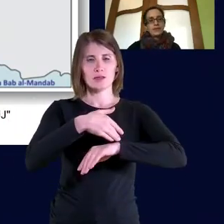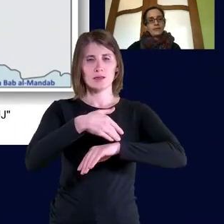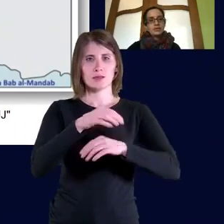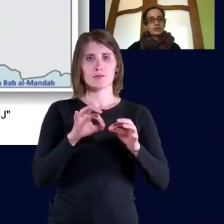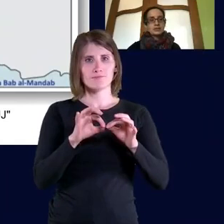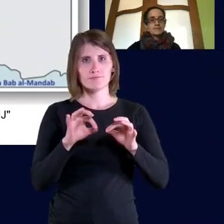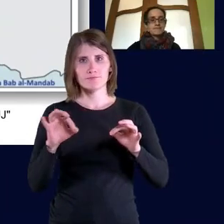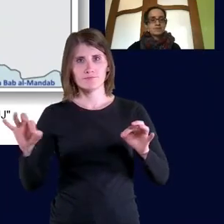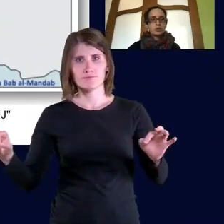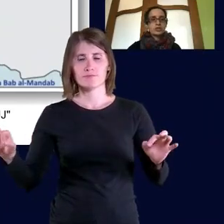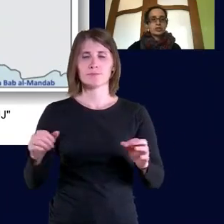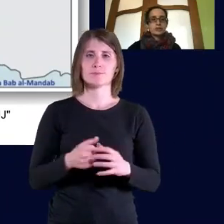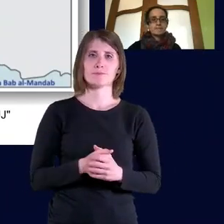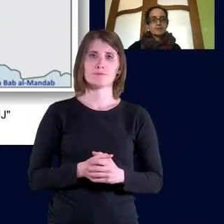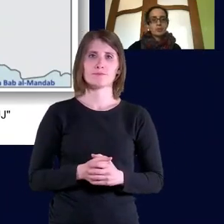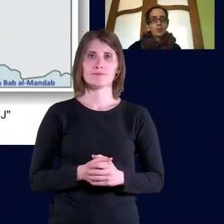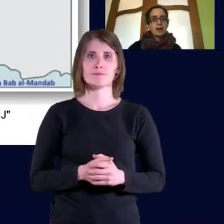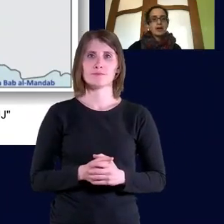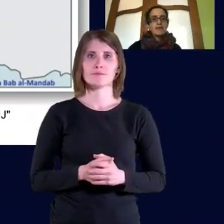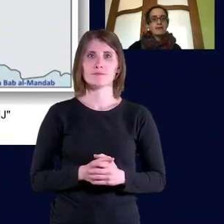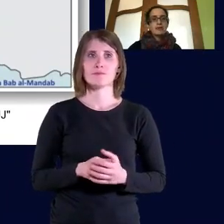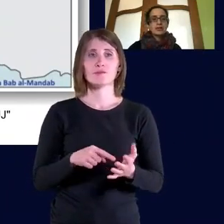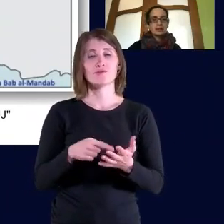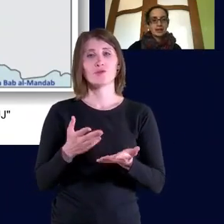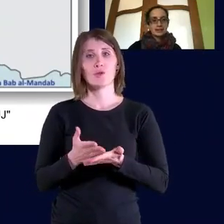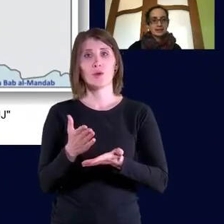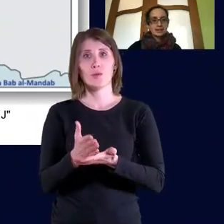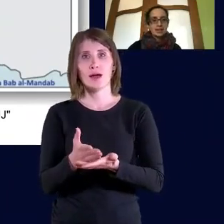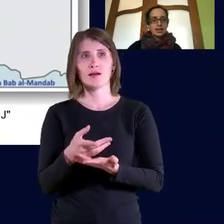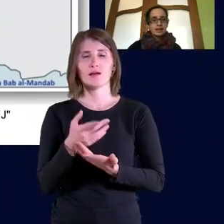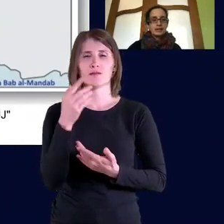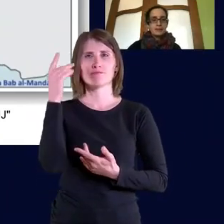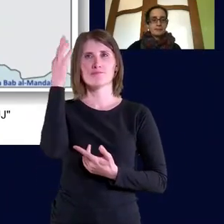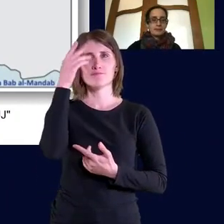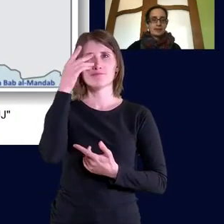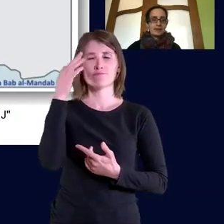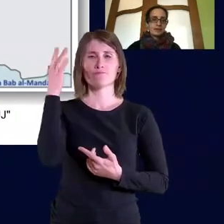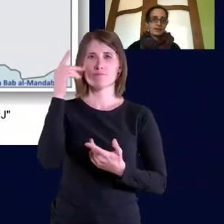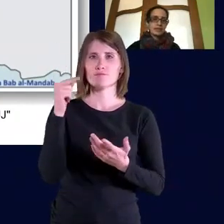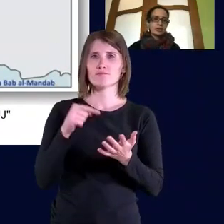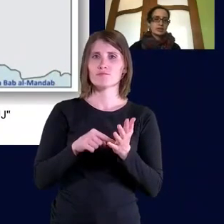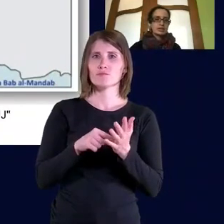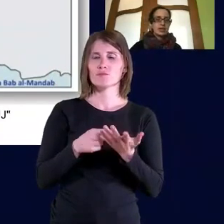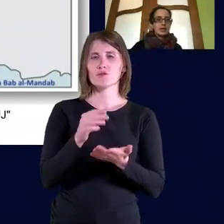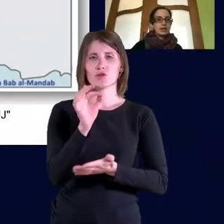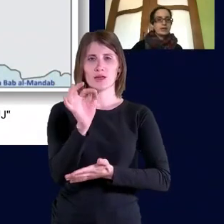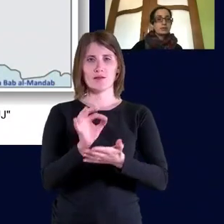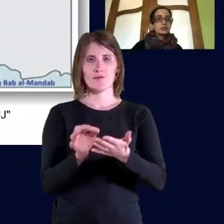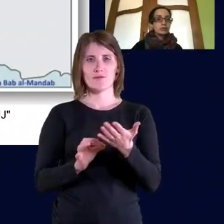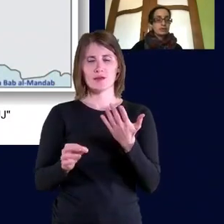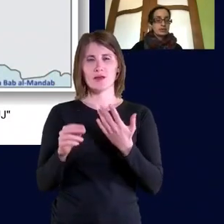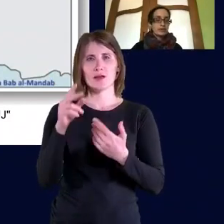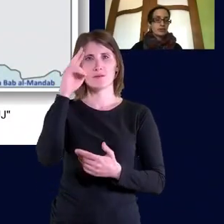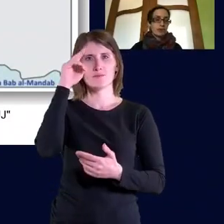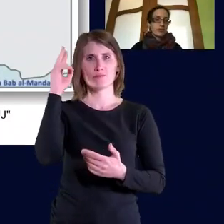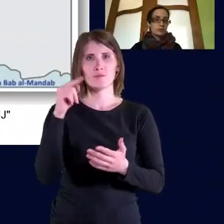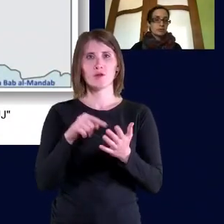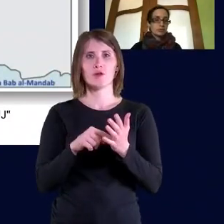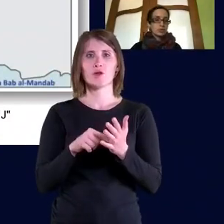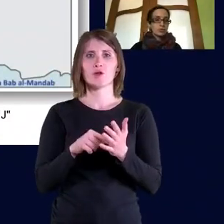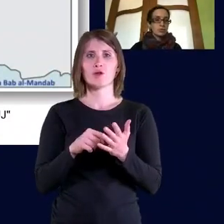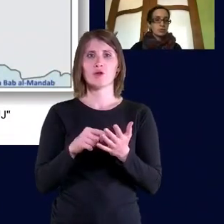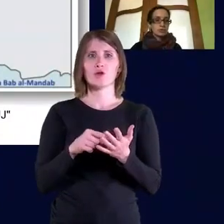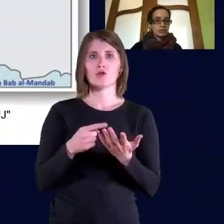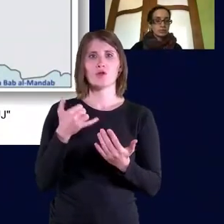więc to też co pomaga w orientacji pliki to jest trójkąta